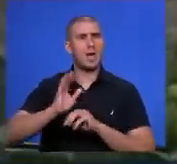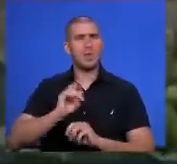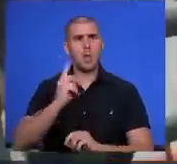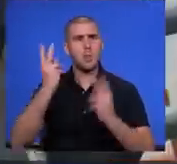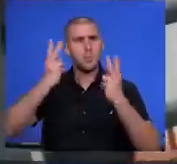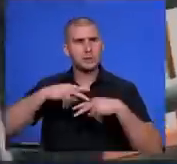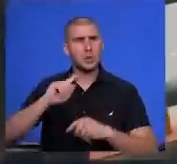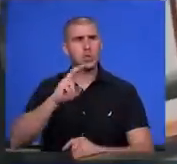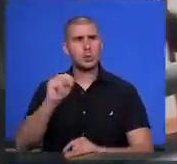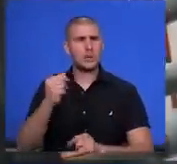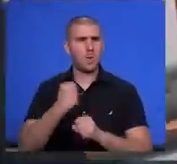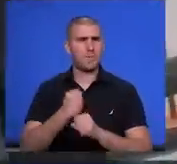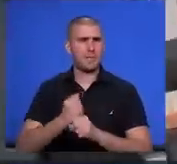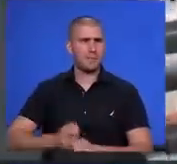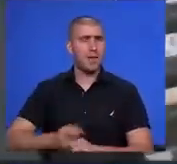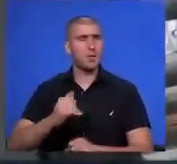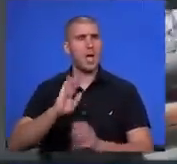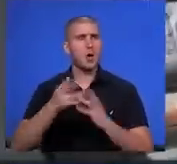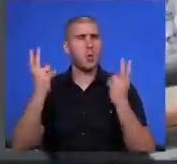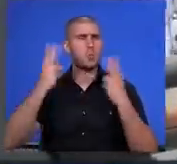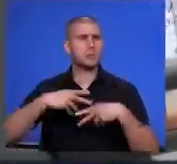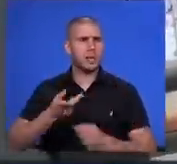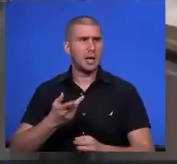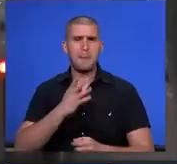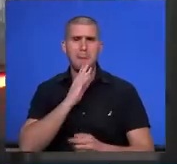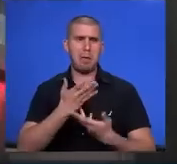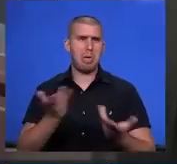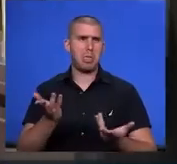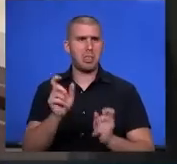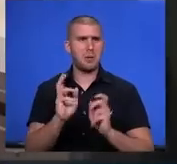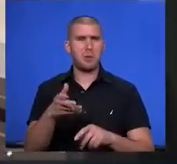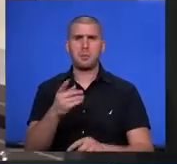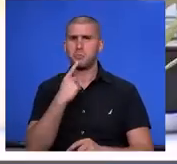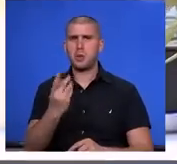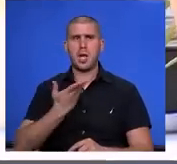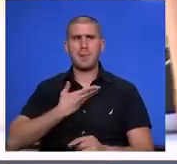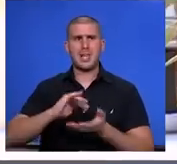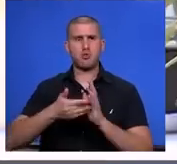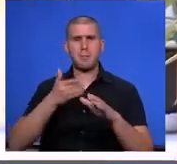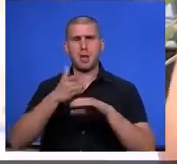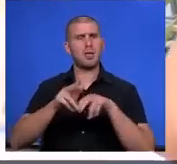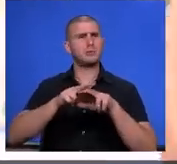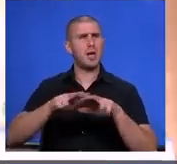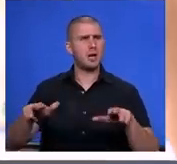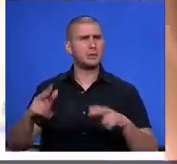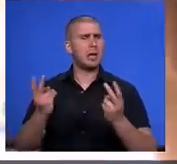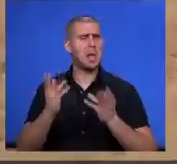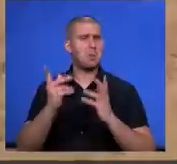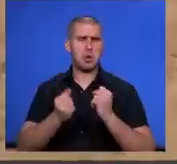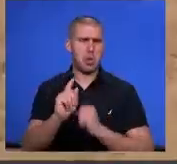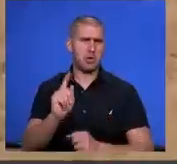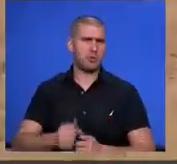מוסדר כל נושא העובדים. היום הכל מוסדר. היום אין שום בעיה, בן אדם יכול לקבל אישורים להיכנס לארץ. זה קל מאוד, לא